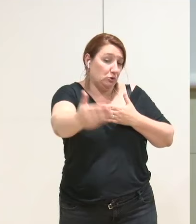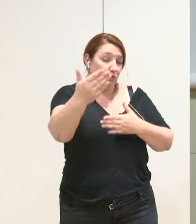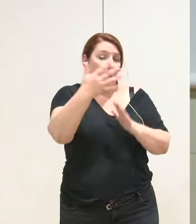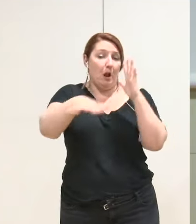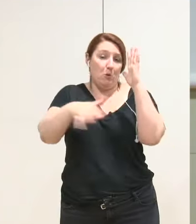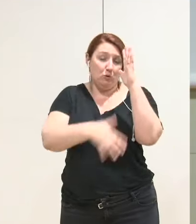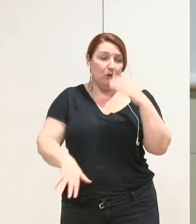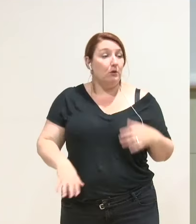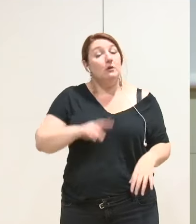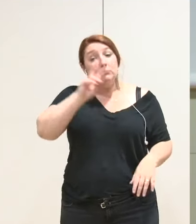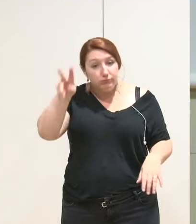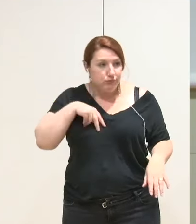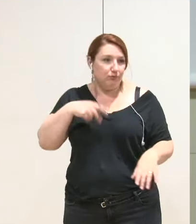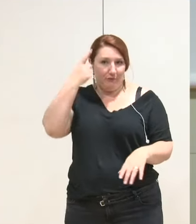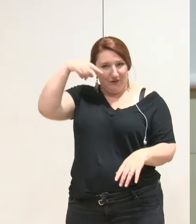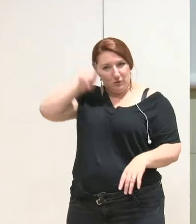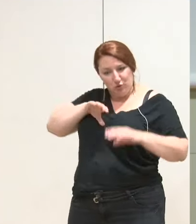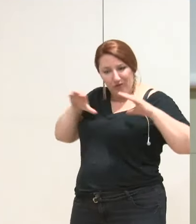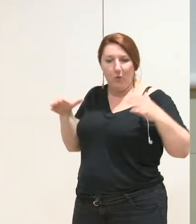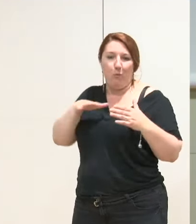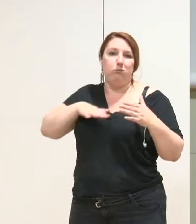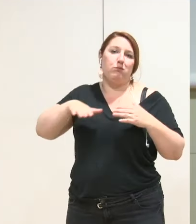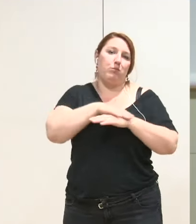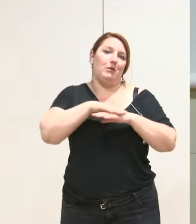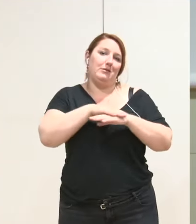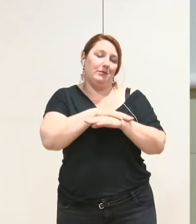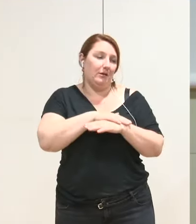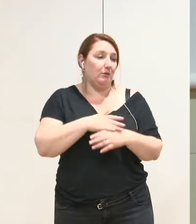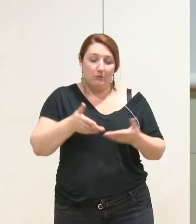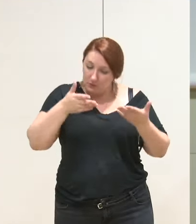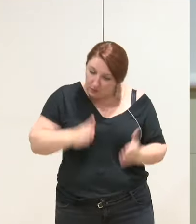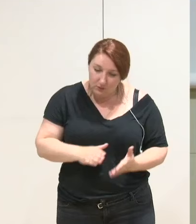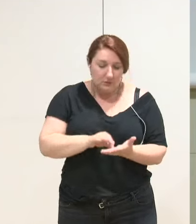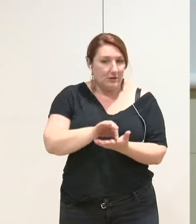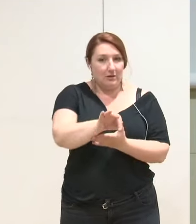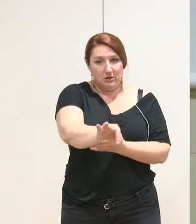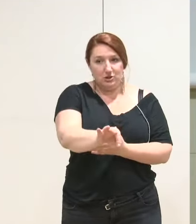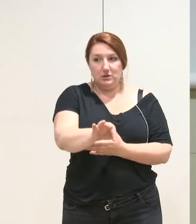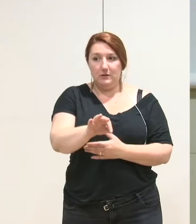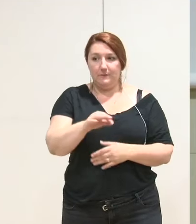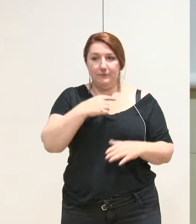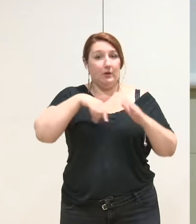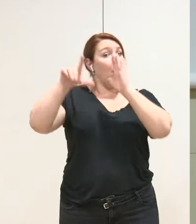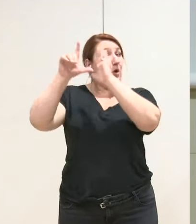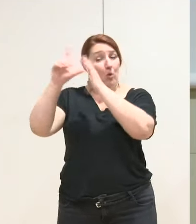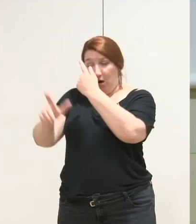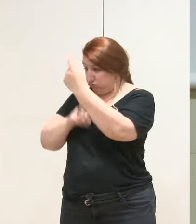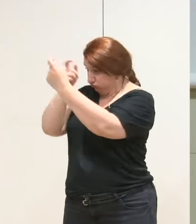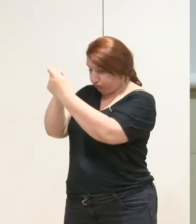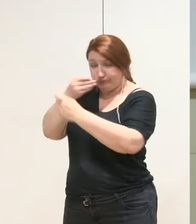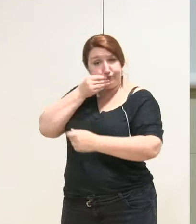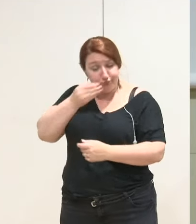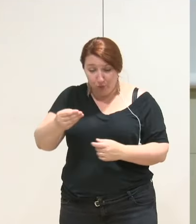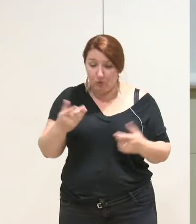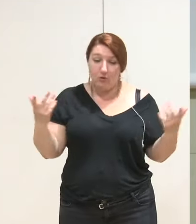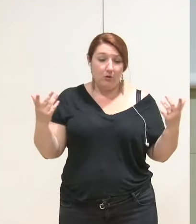l'automne voilà c'est notre point de vue c'est cette ligne là que nous avons adopté qui est conforme avec le cadre légal qui est conforme avec ce que